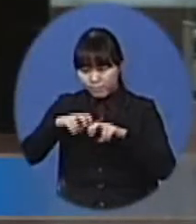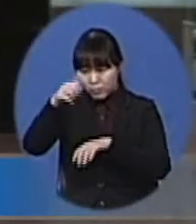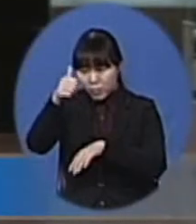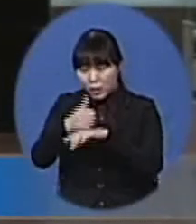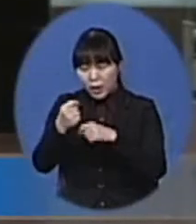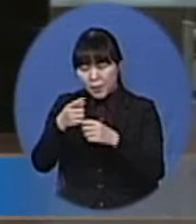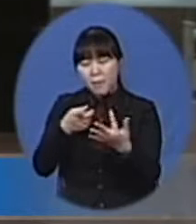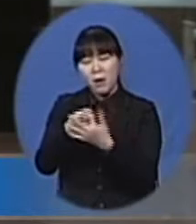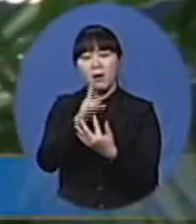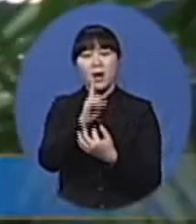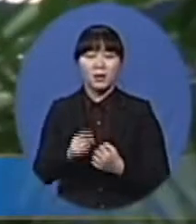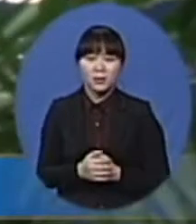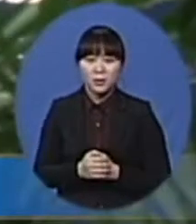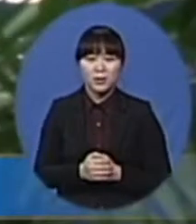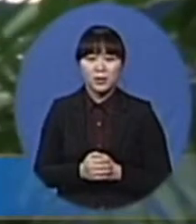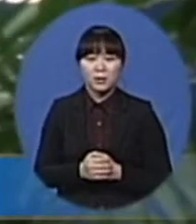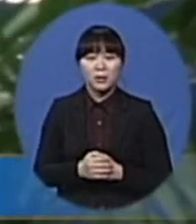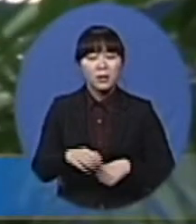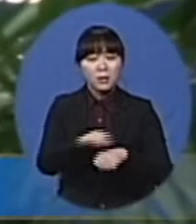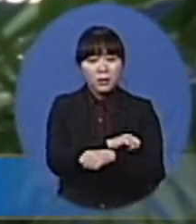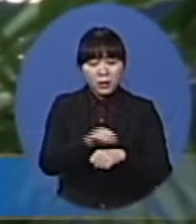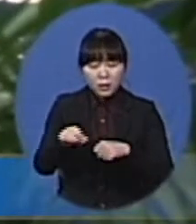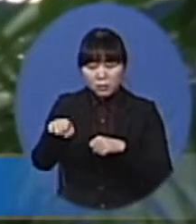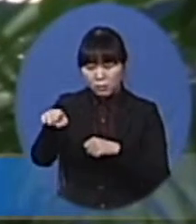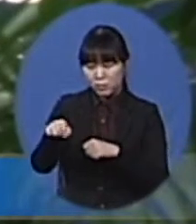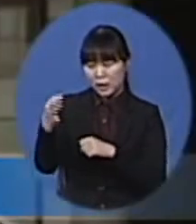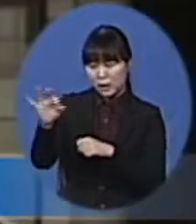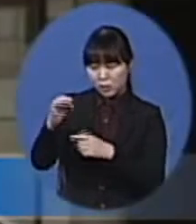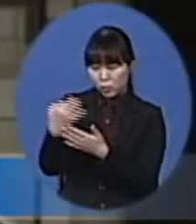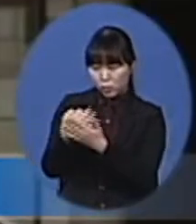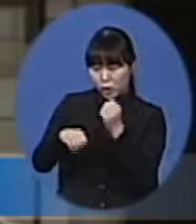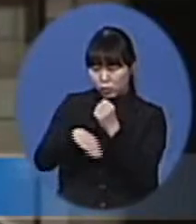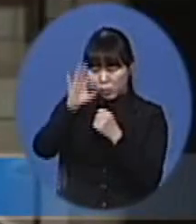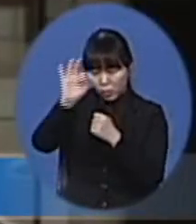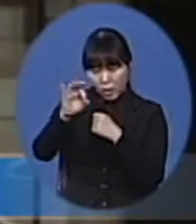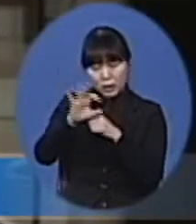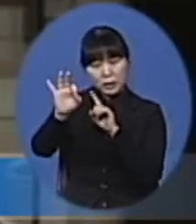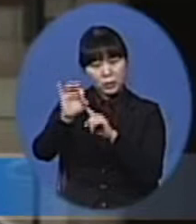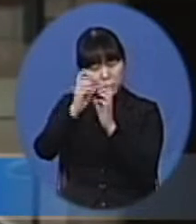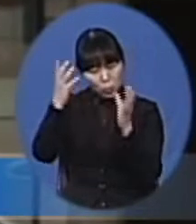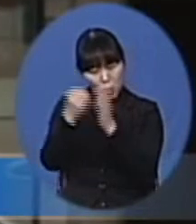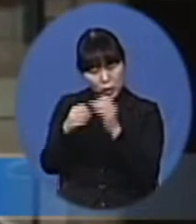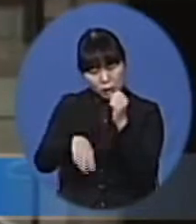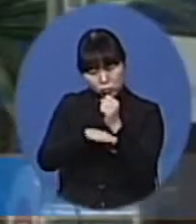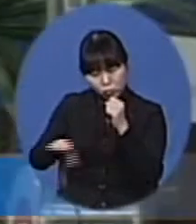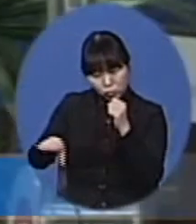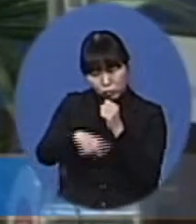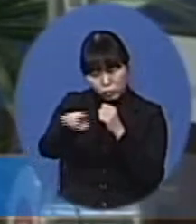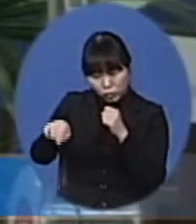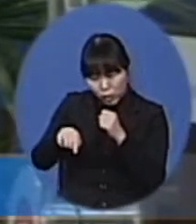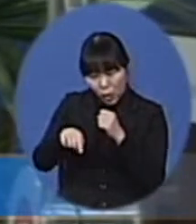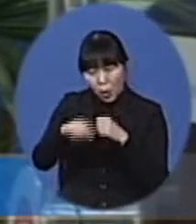이같이 파악했다고 밝혔습니다. 특히 피부양자를 인정하는 소득 기준은 소득금액 총액 기준으로 판단하는